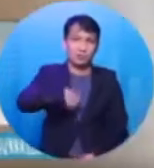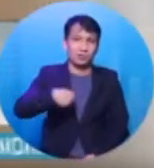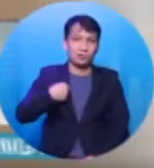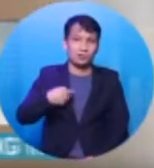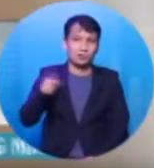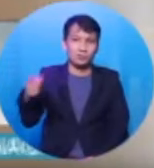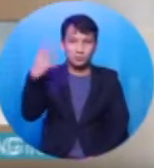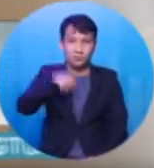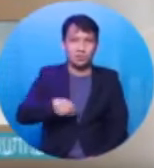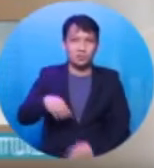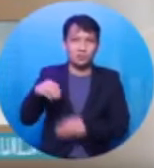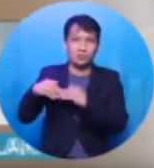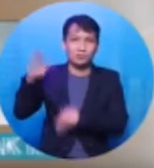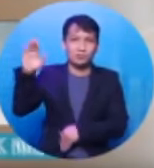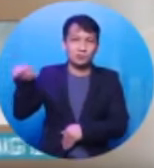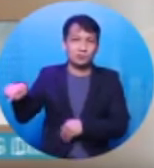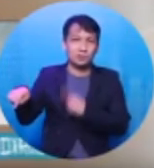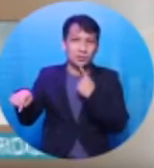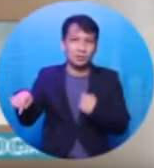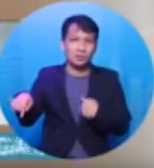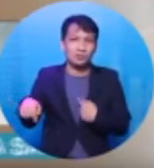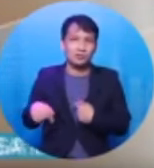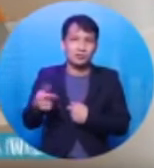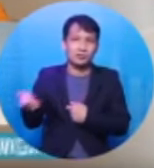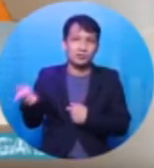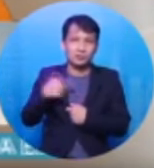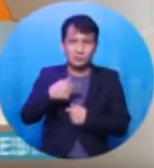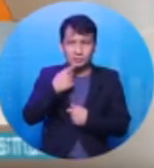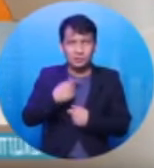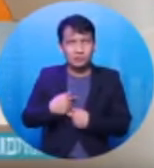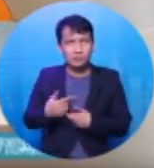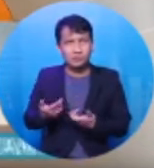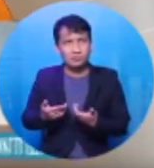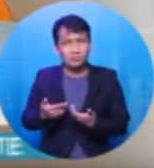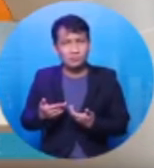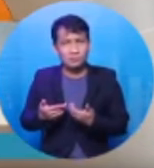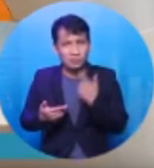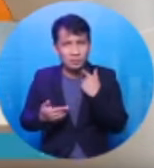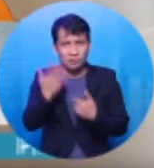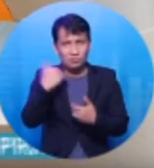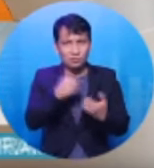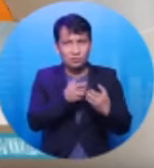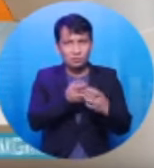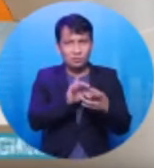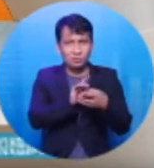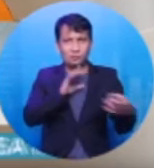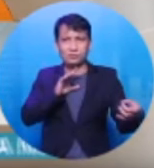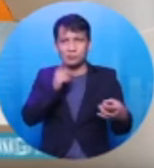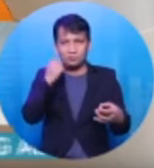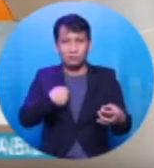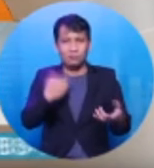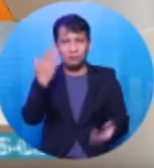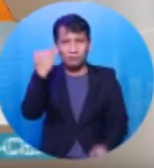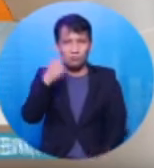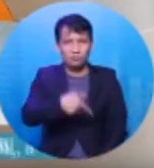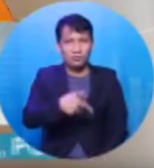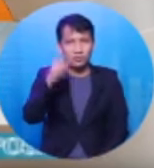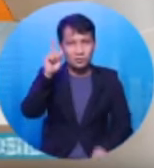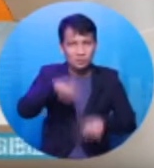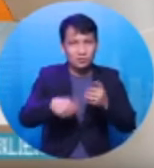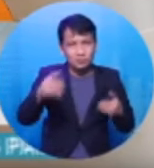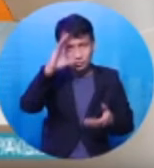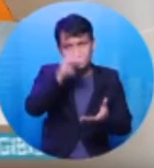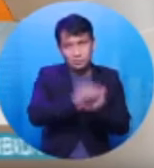Mas maganda siya sa'yo. Ayun nga po sir, yun nga po lagi sinasabi niya sir. Pero bakit hindi nga hiwalayan yung asawa ko? Ano bang meron sa asawa ko at ba't di niya